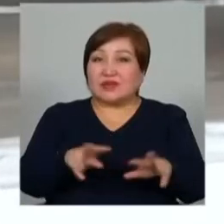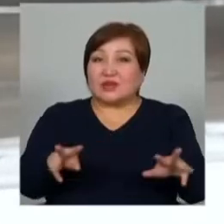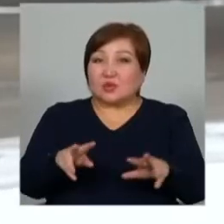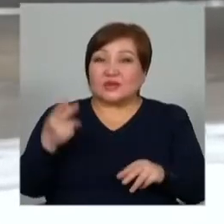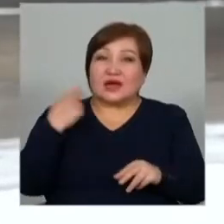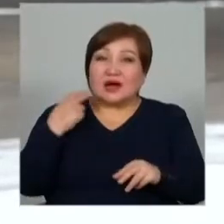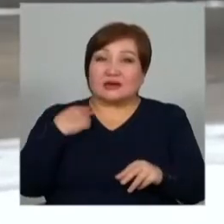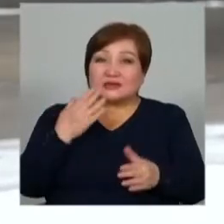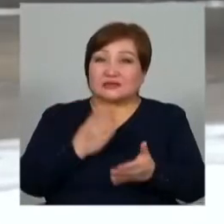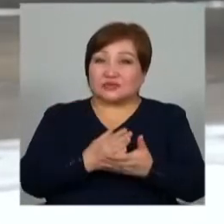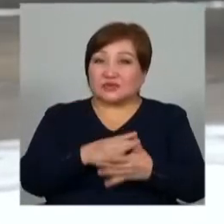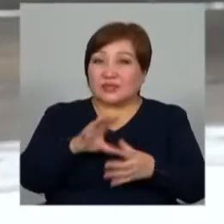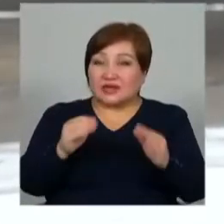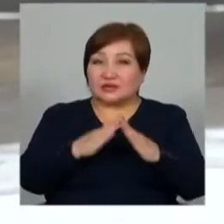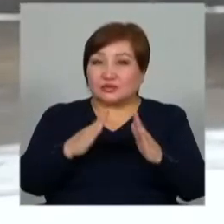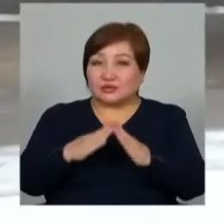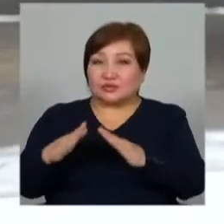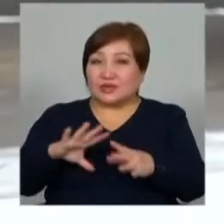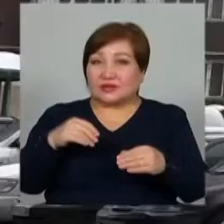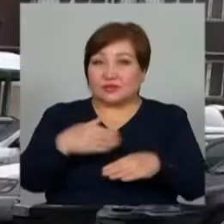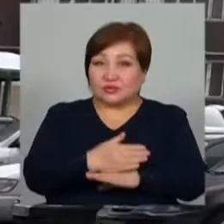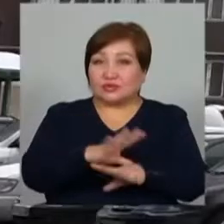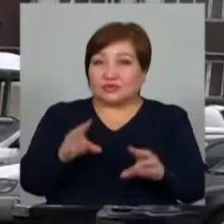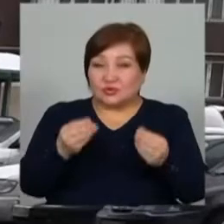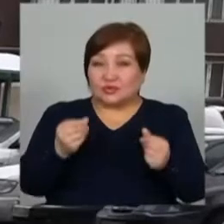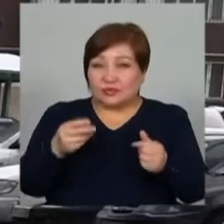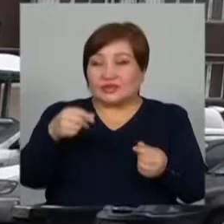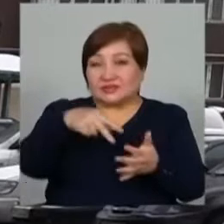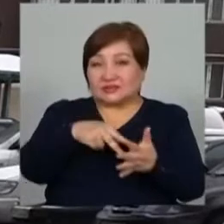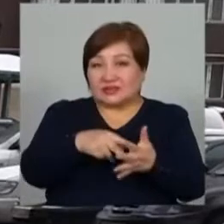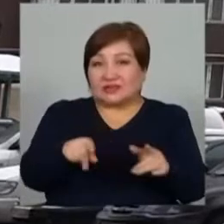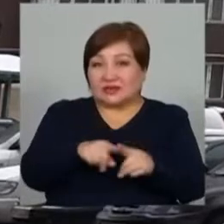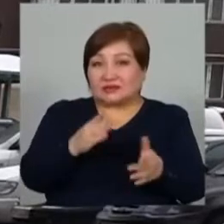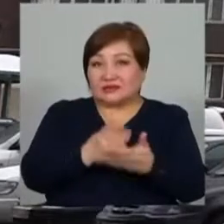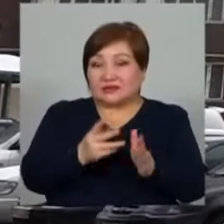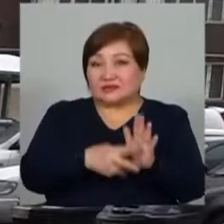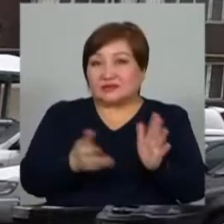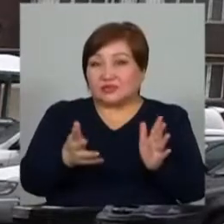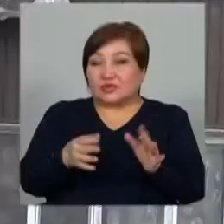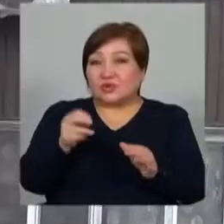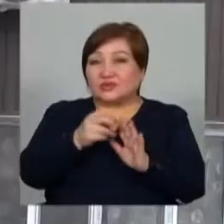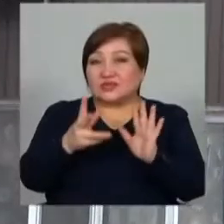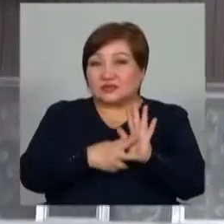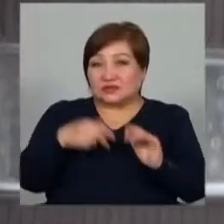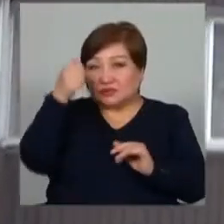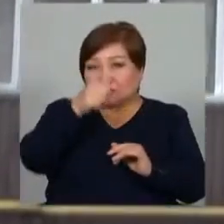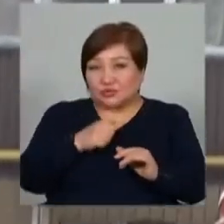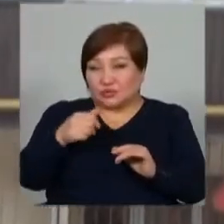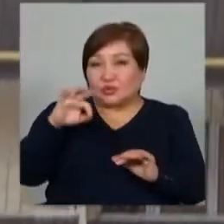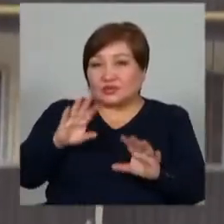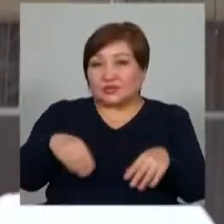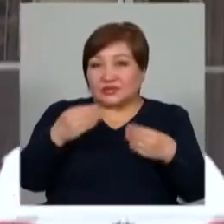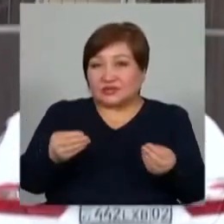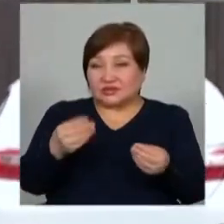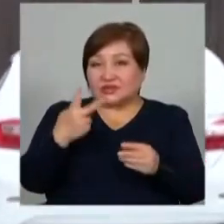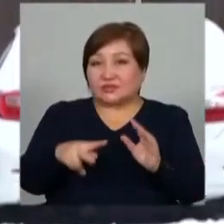сол бәр үйді бөлгенде бәр сол баға шығып тұр. 2018 жылы қолданысқа берілген бұл кешенде 22 тұрғын үй бар.